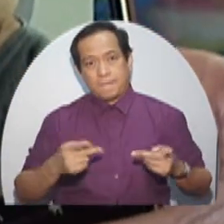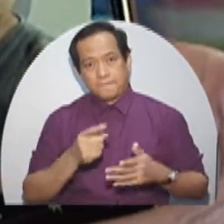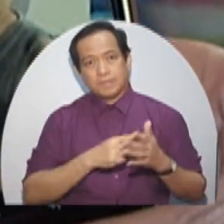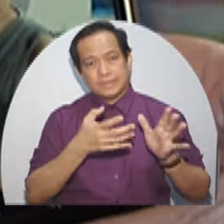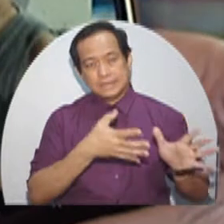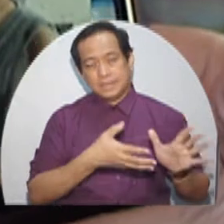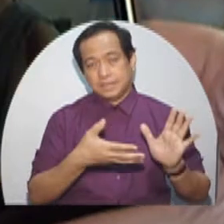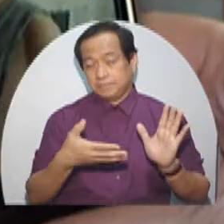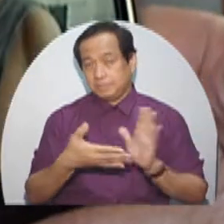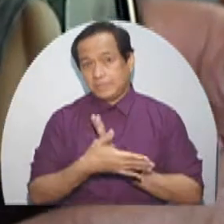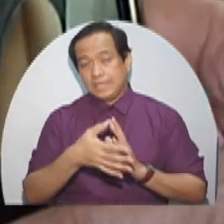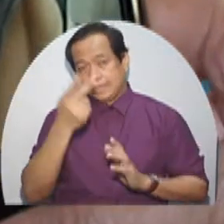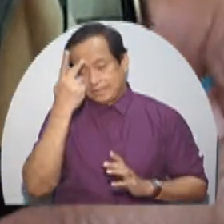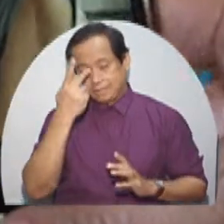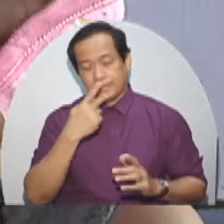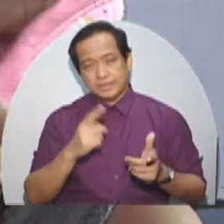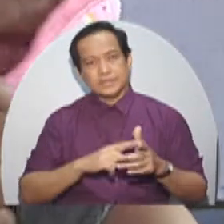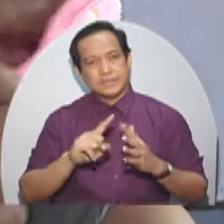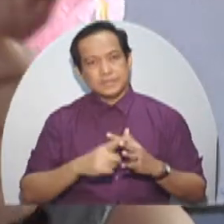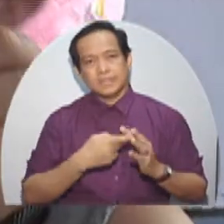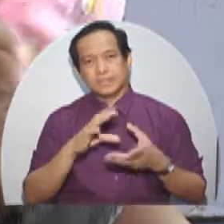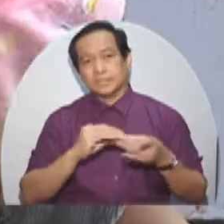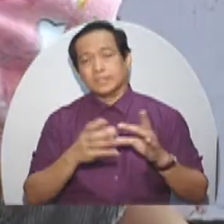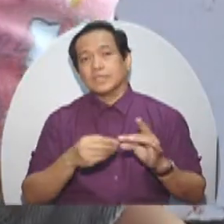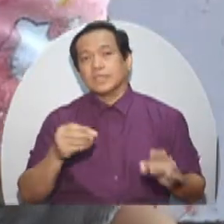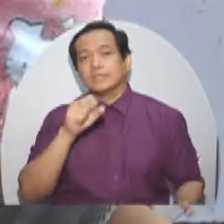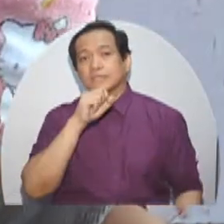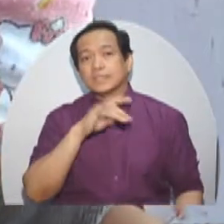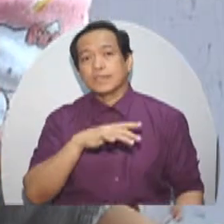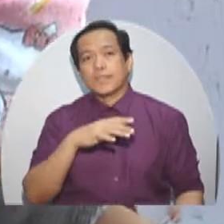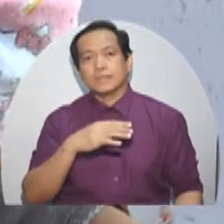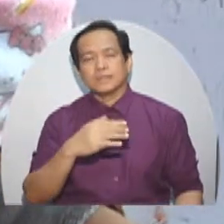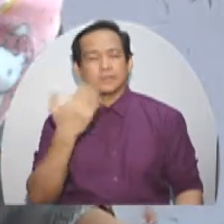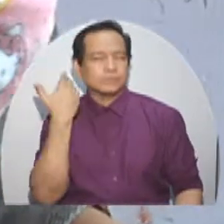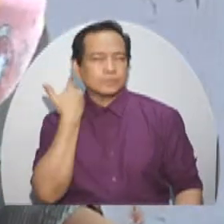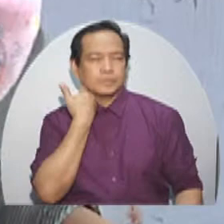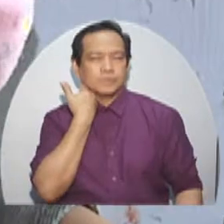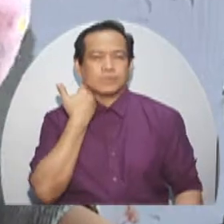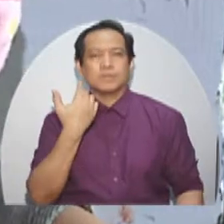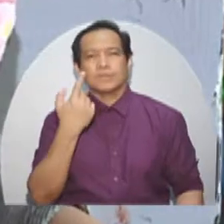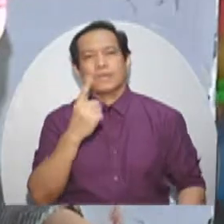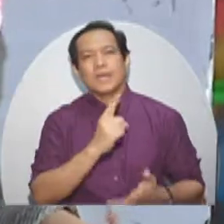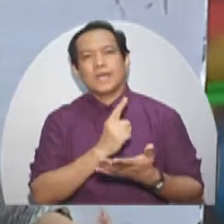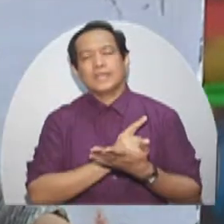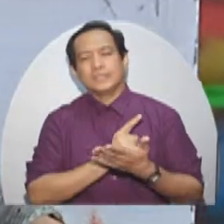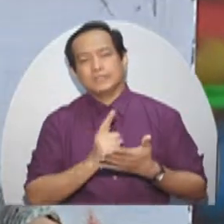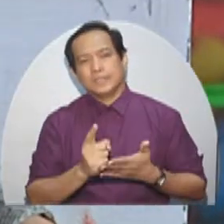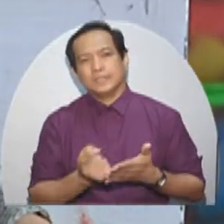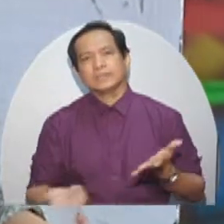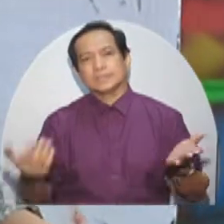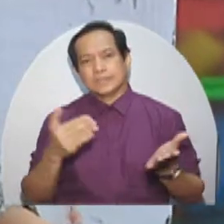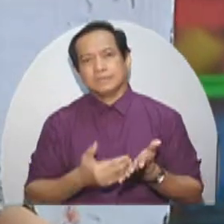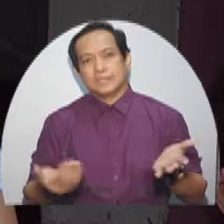magulang at dito nagsimula ang kwento ng kanyang lola Avelina. Nilalagnat siya mga isang linggo